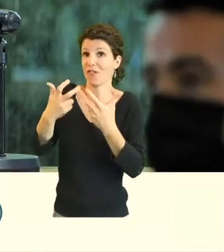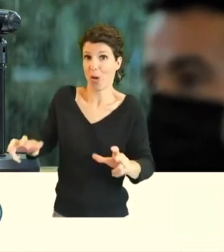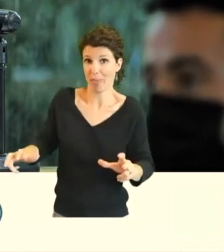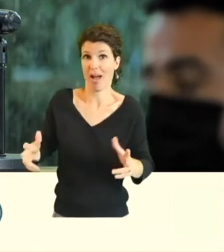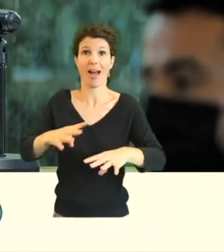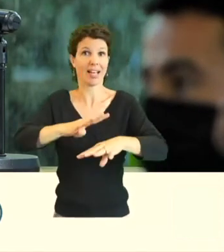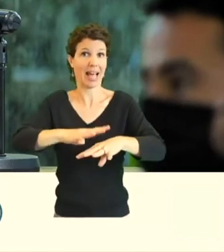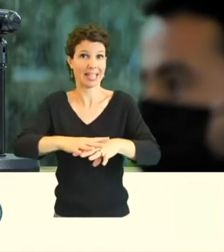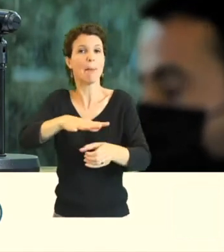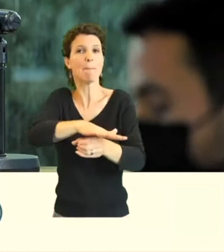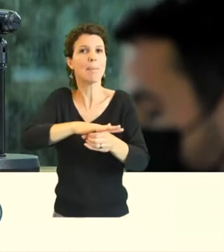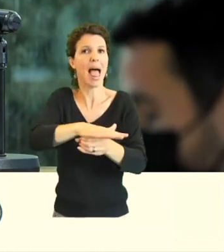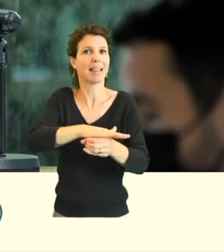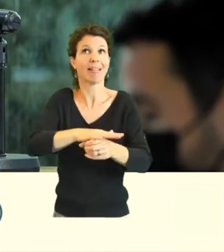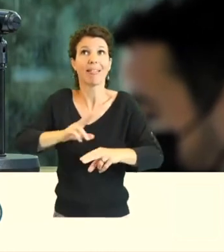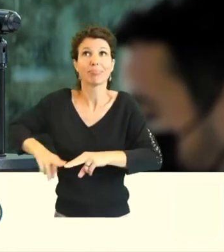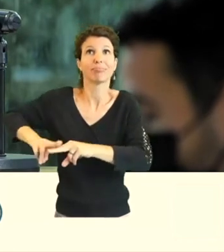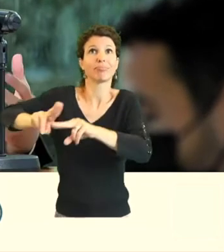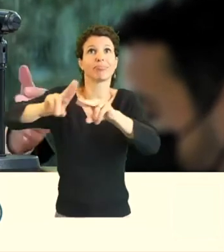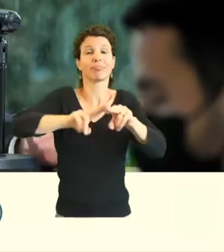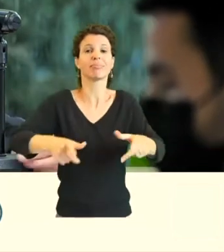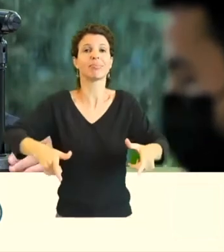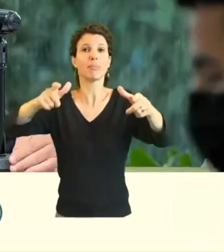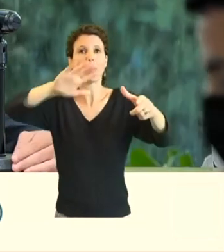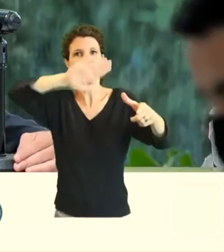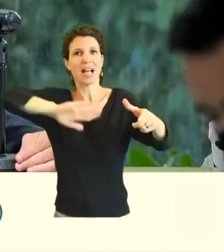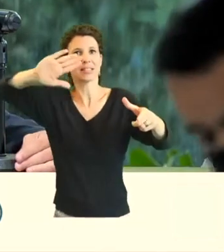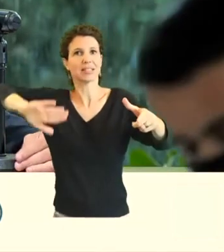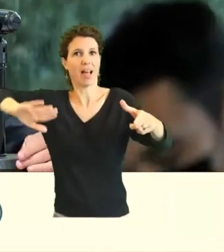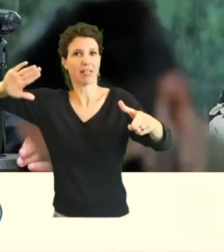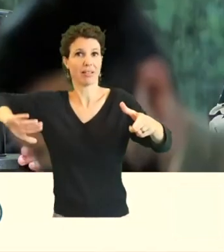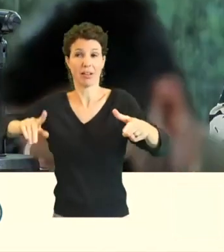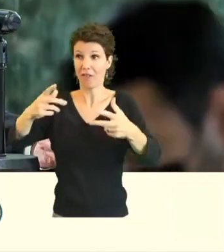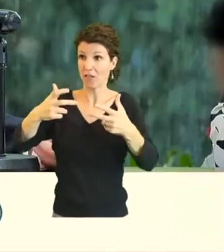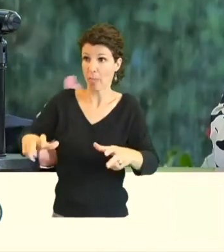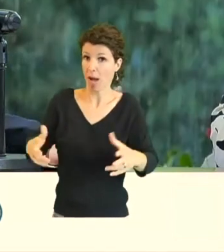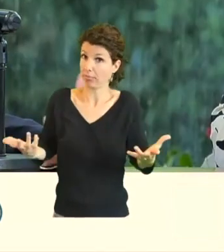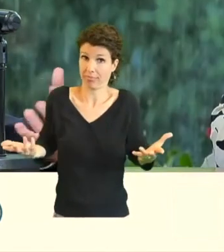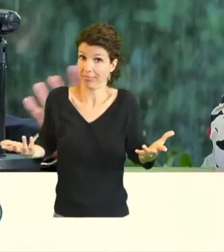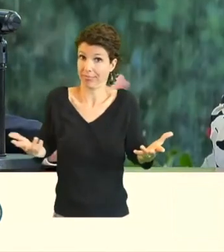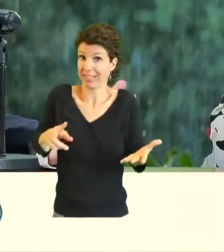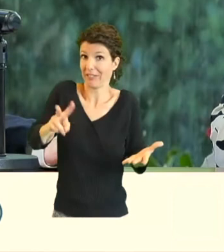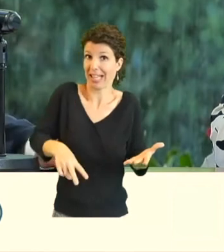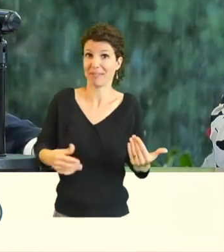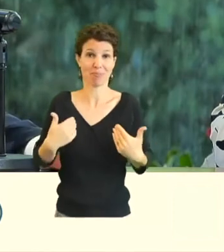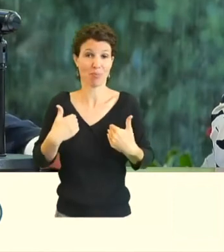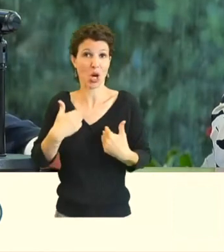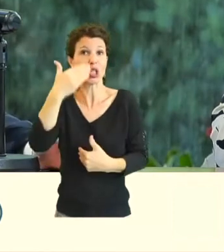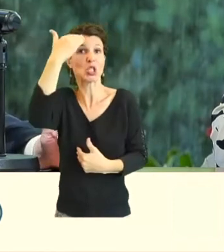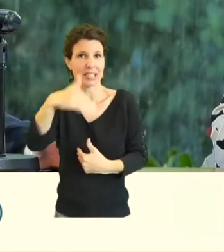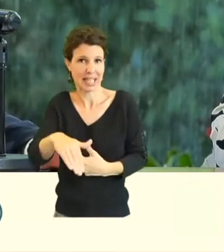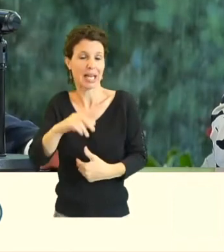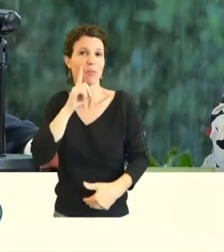du quartier de la Plaine, pour faire simple. Hein, voilà. C'est une réalité, bon, je le savais puisque Mme